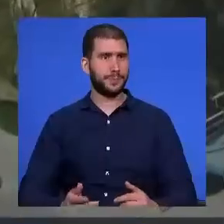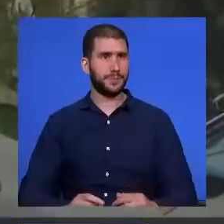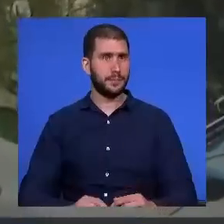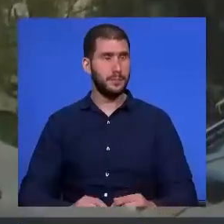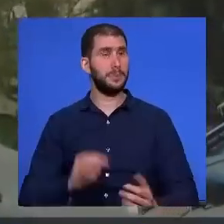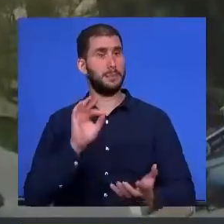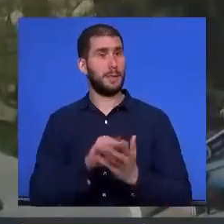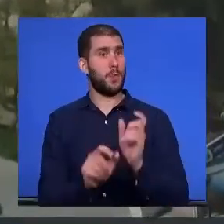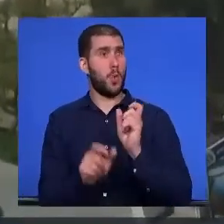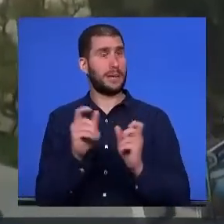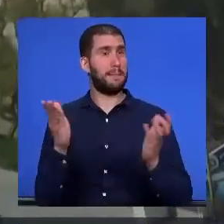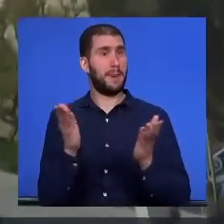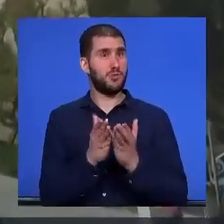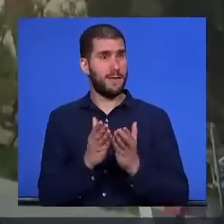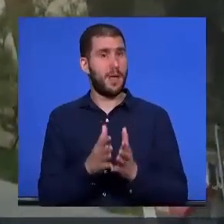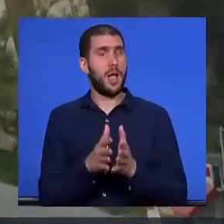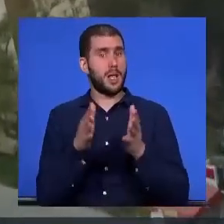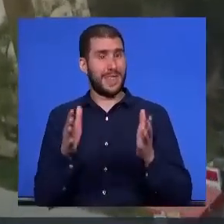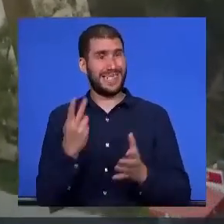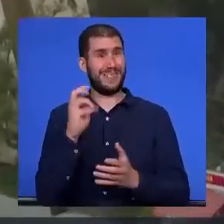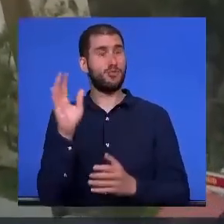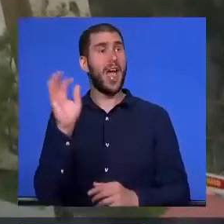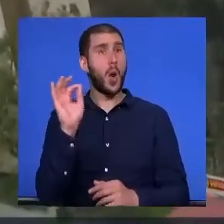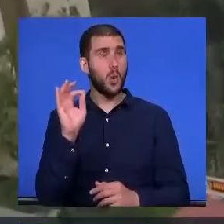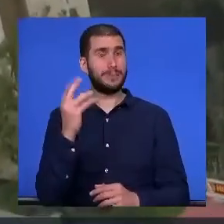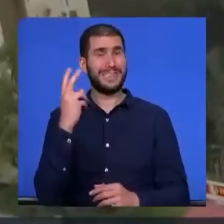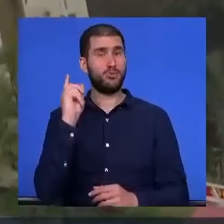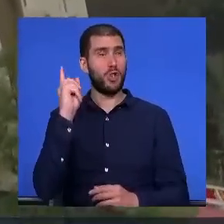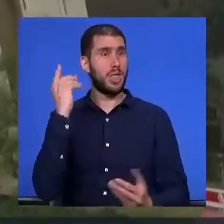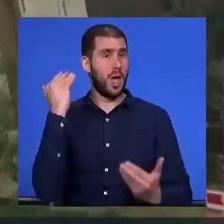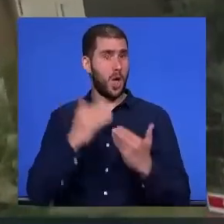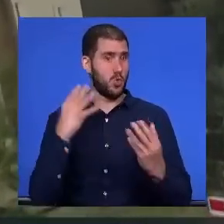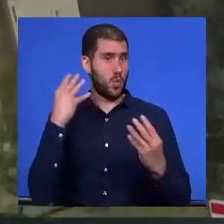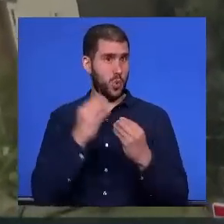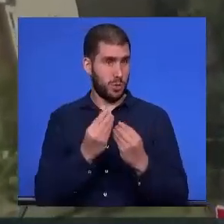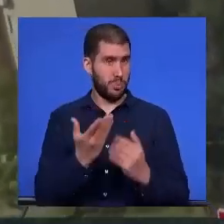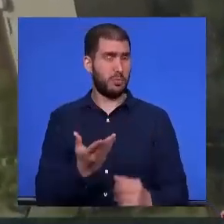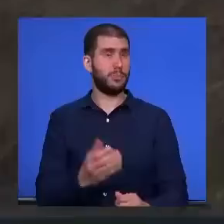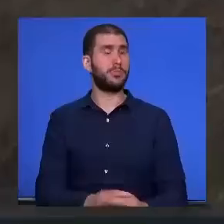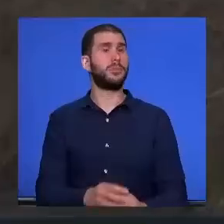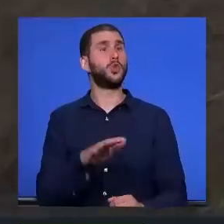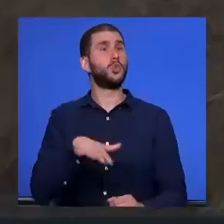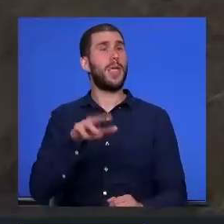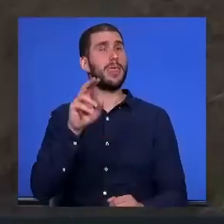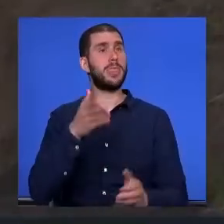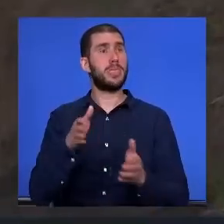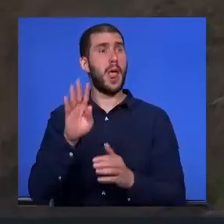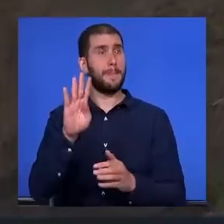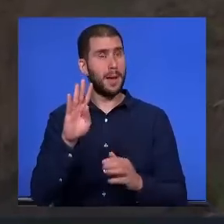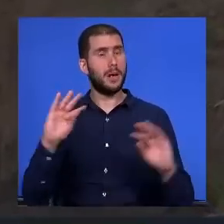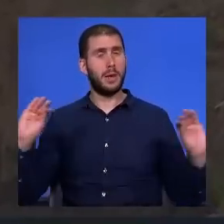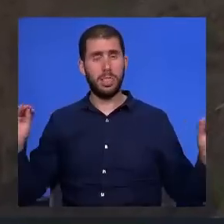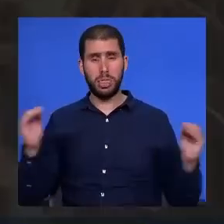בזמן שהאוכלוסייה בבאר שבע גדלה ב-25% ב-20 השנים האחרונות, שכונת נחל בקע